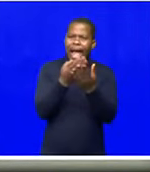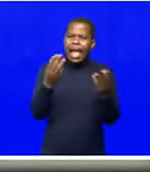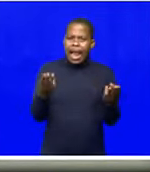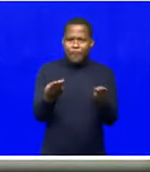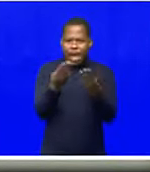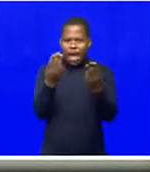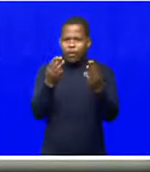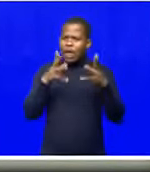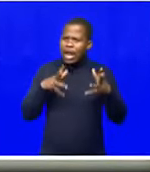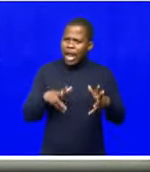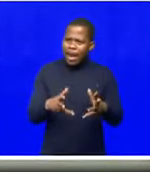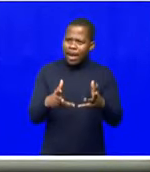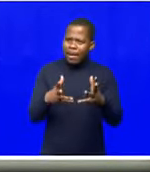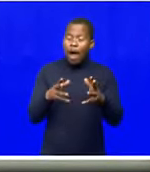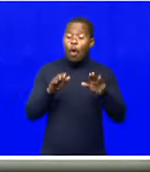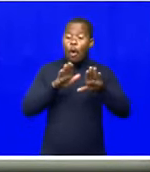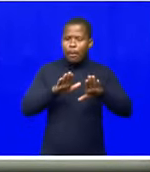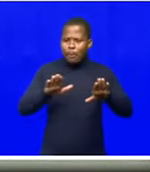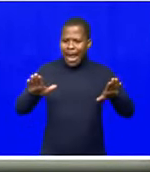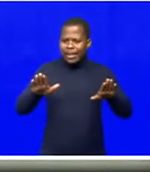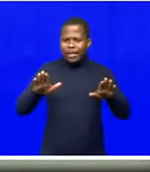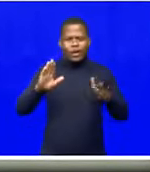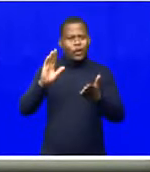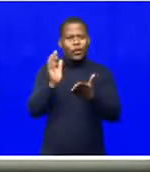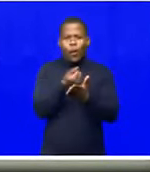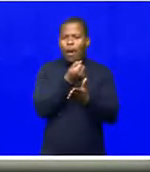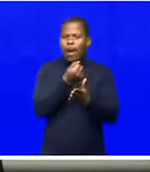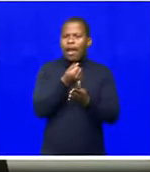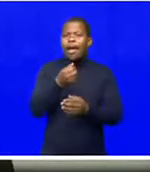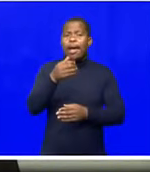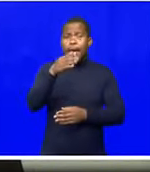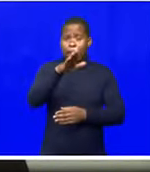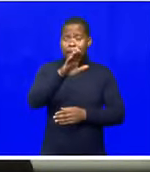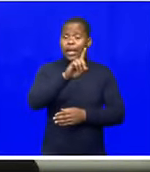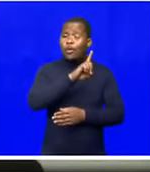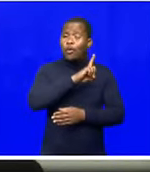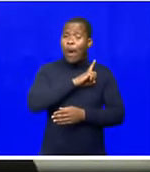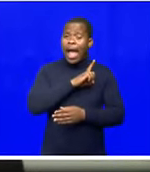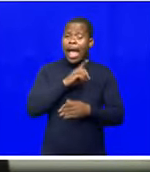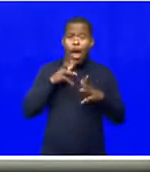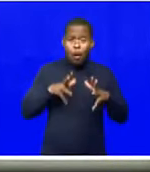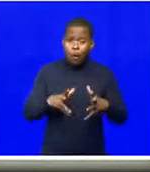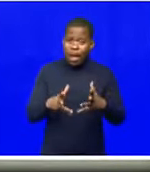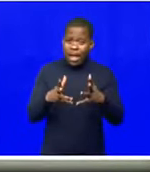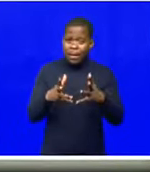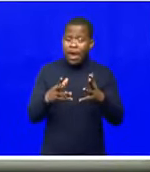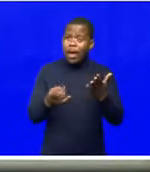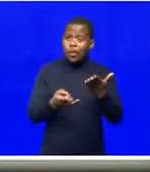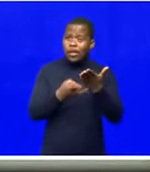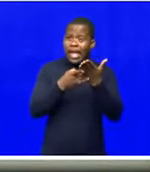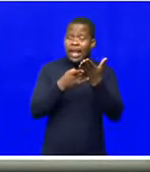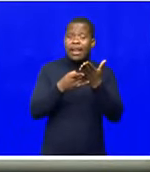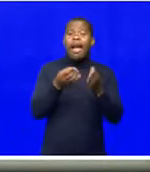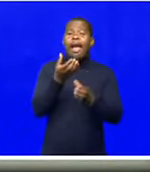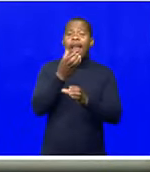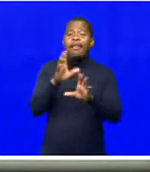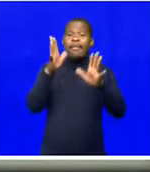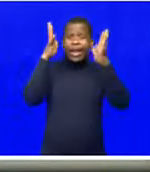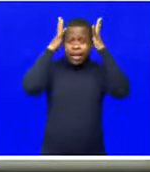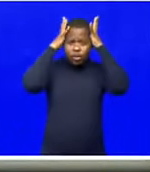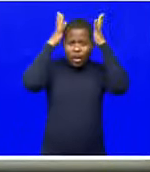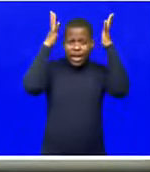yami nibambiseke nanicela umhlabathi wekulima nilimela ukuthi level benekudla